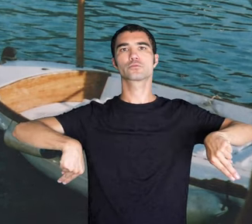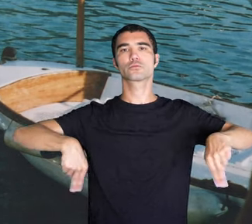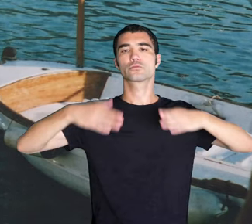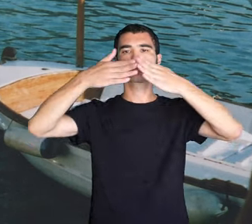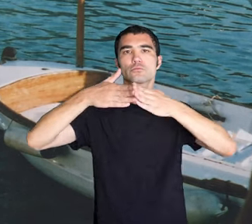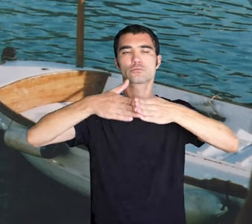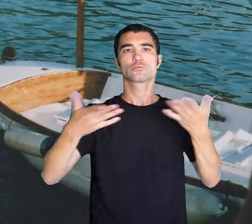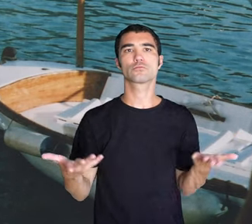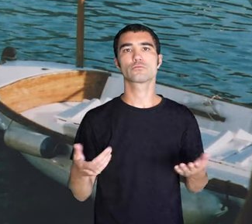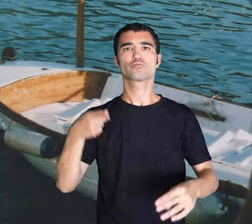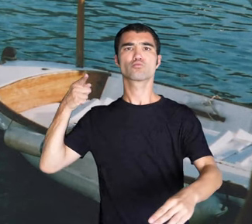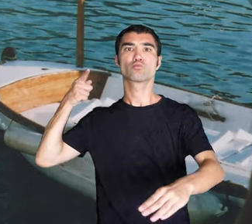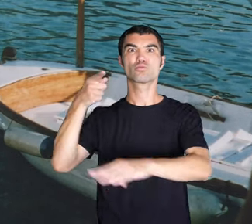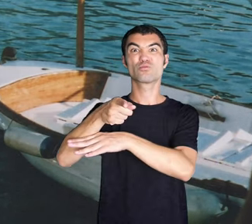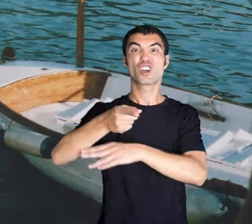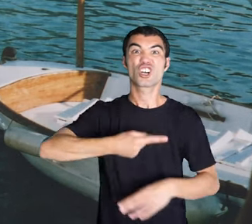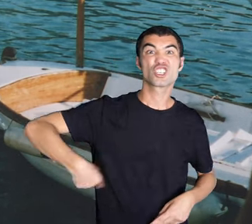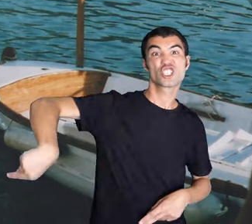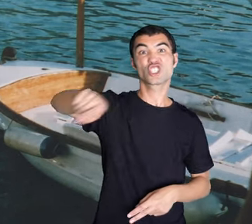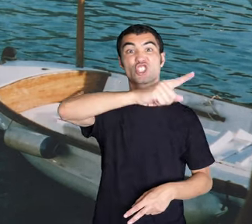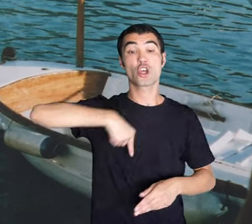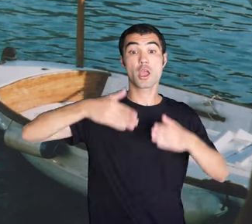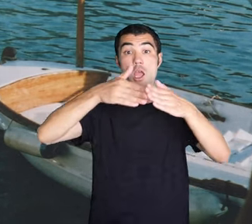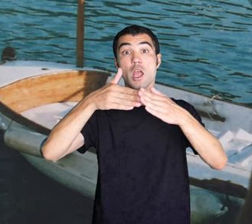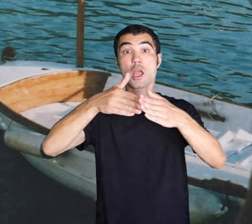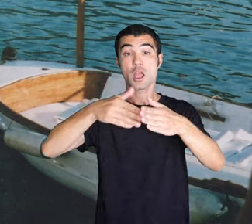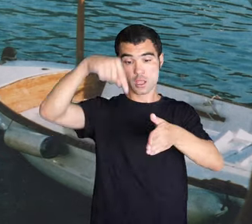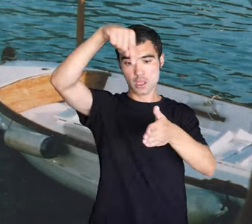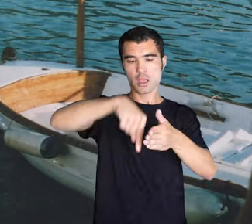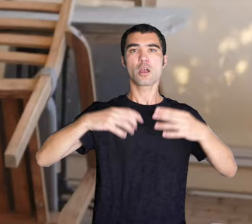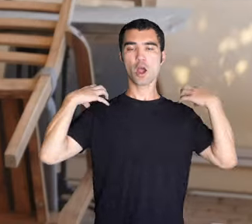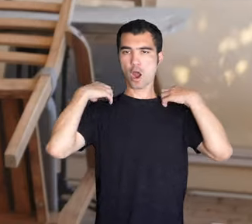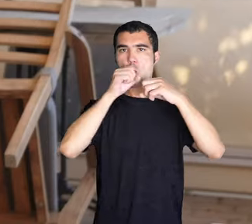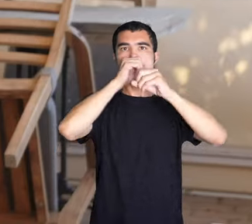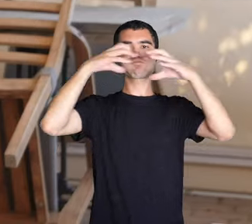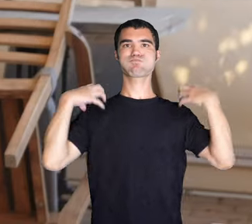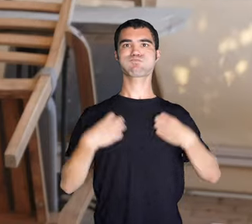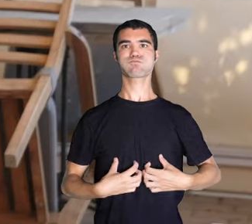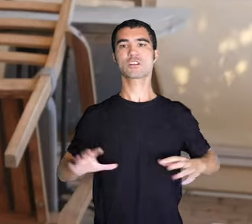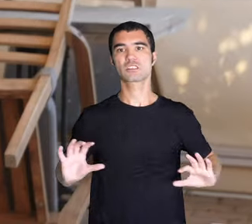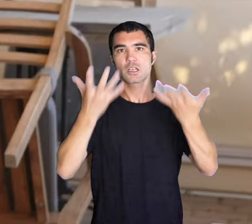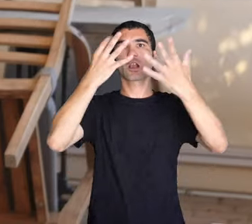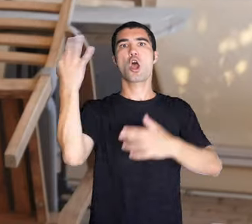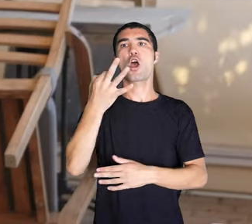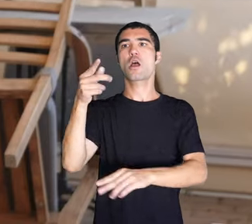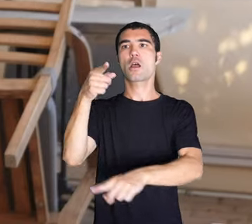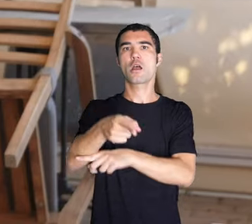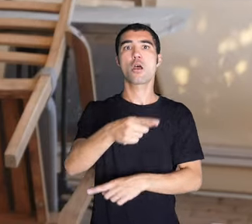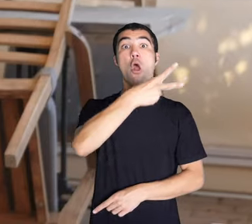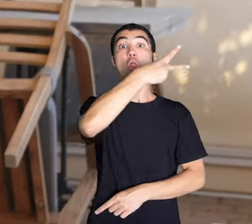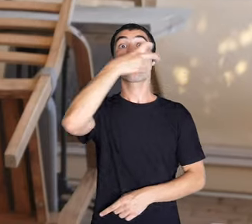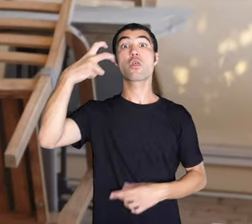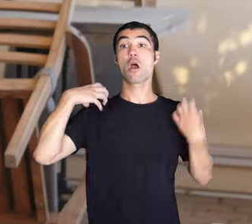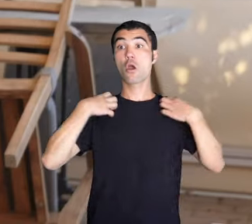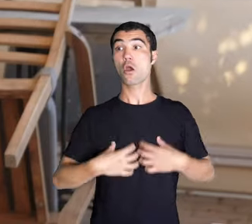de bomba. Que obligaven a tots els que anaven a la barca a posar-li un salvavides. I havien de menester d'haver 200